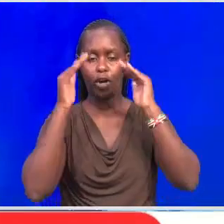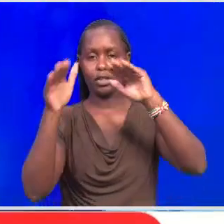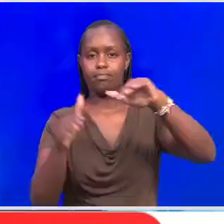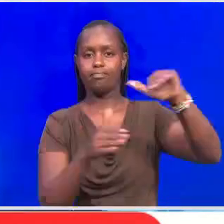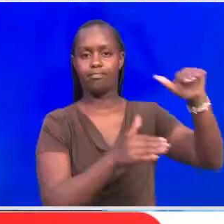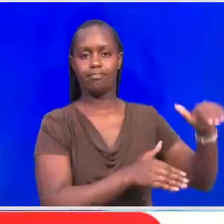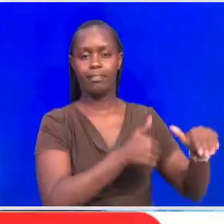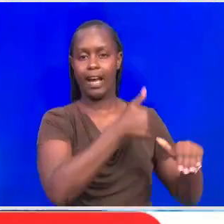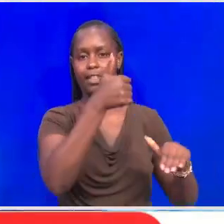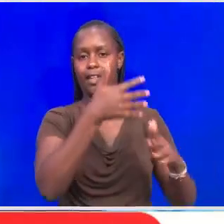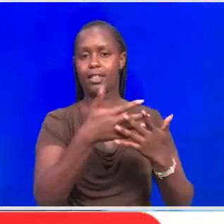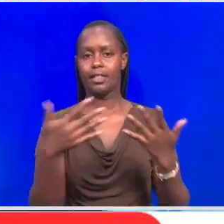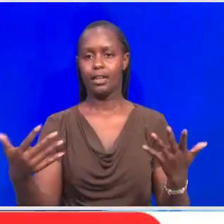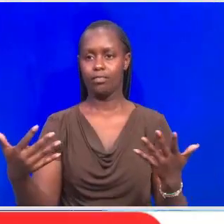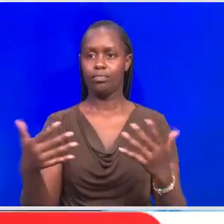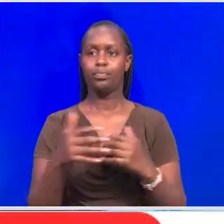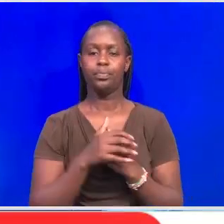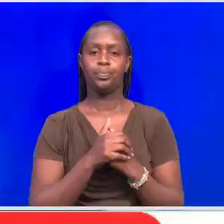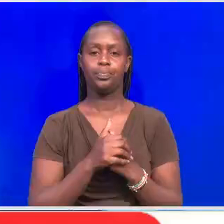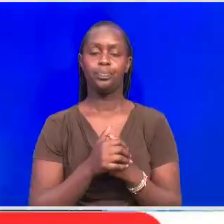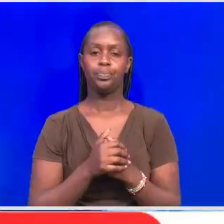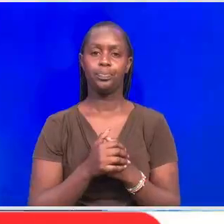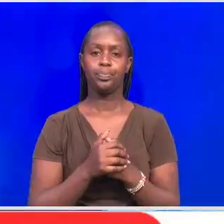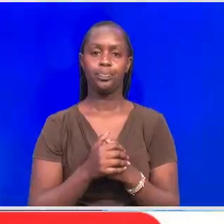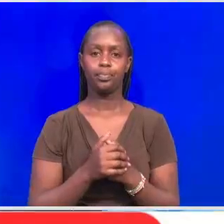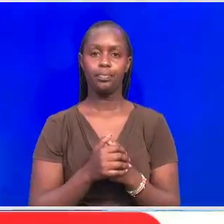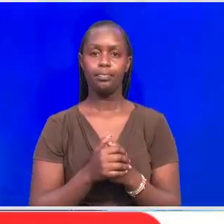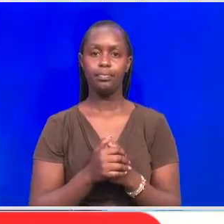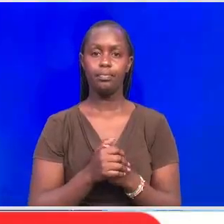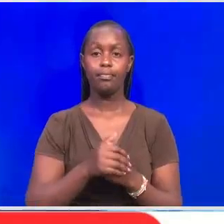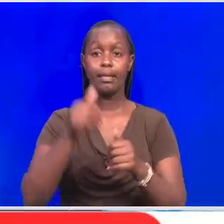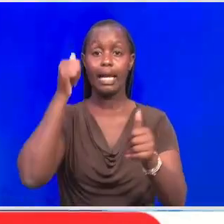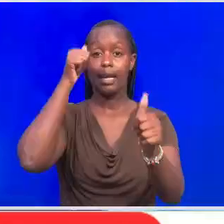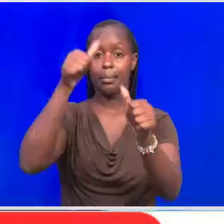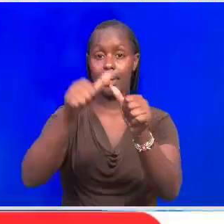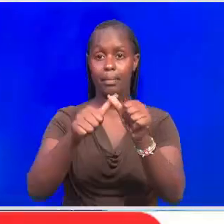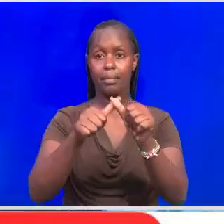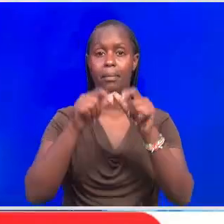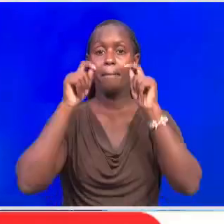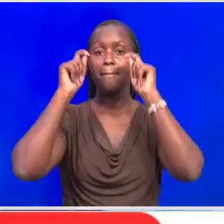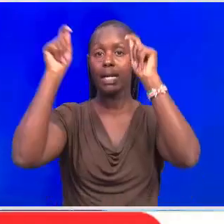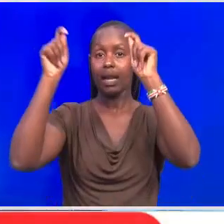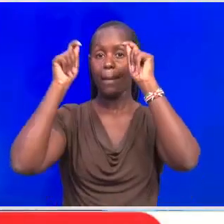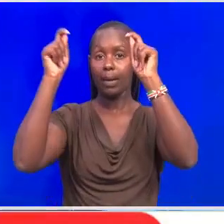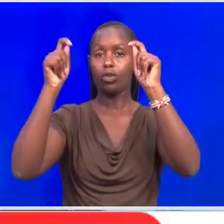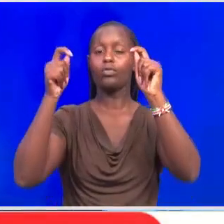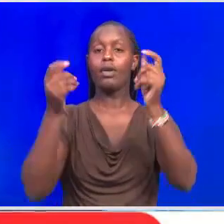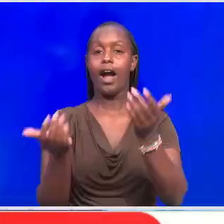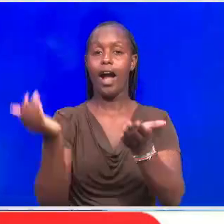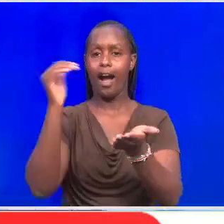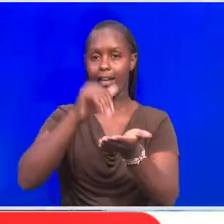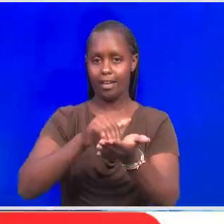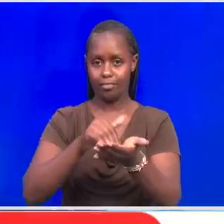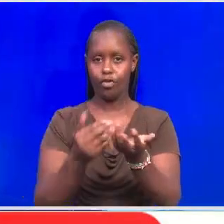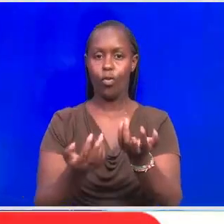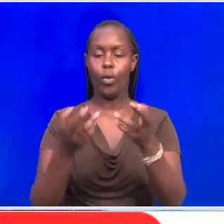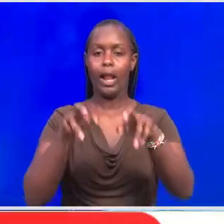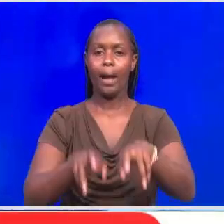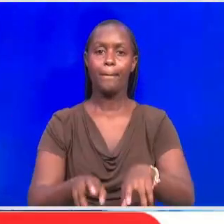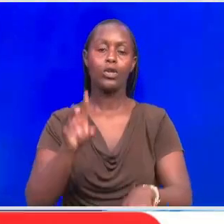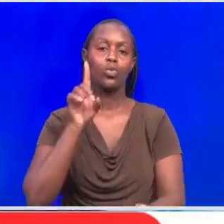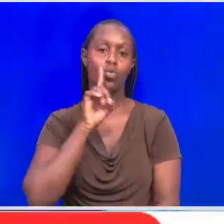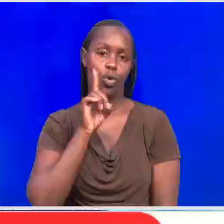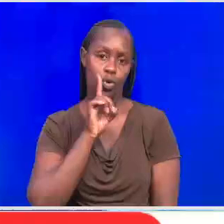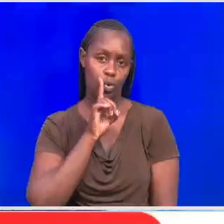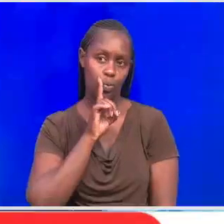nyingine ambayo tumeandaa katika chumba chetu cha habari. Kumbuka bado maandamano hayo yanatazamiwa kufanyika tena hapo siku ya kesho. Na